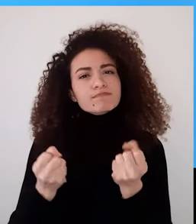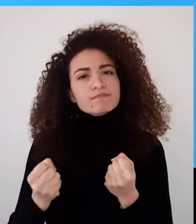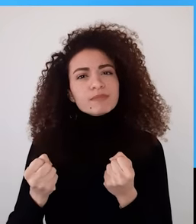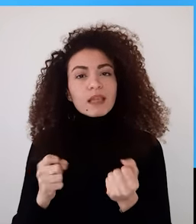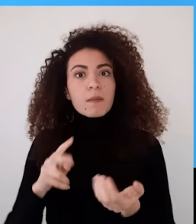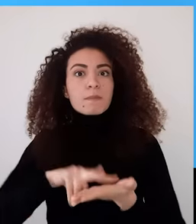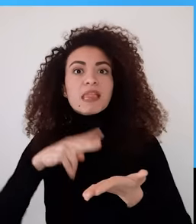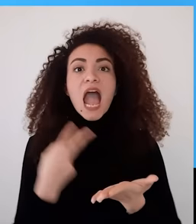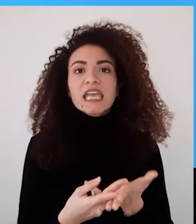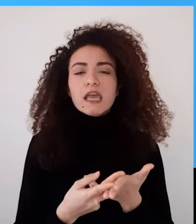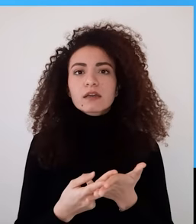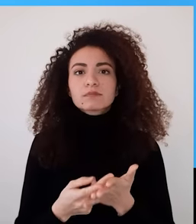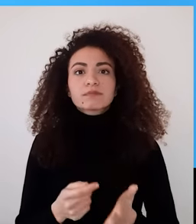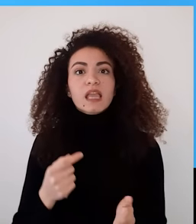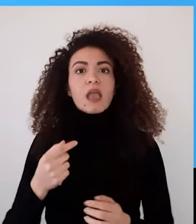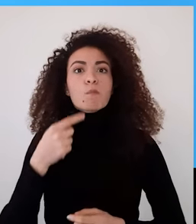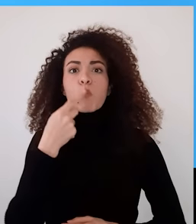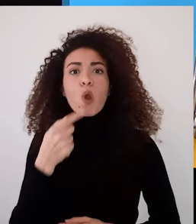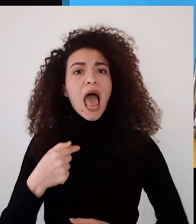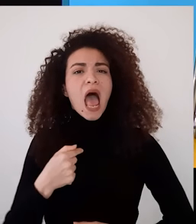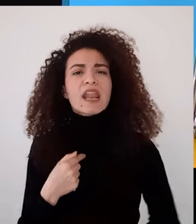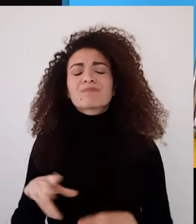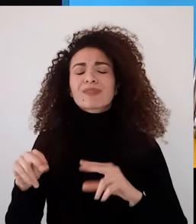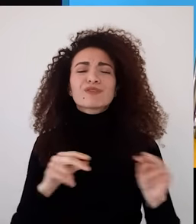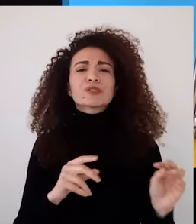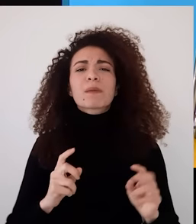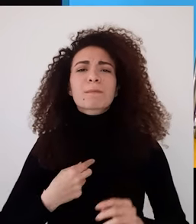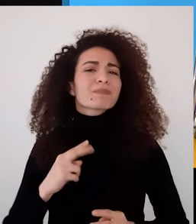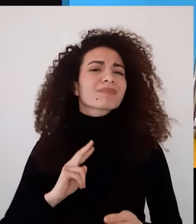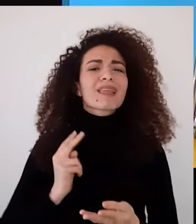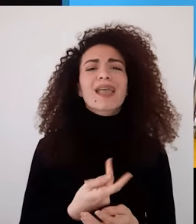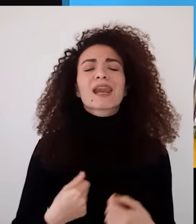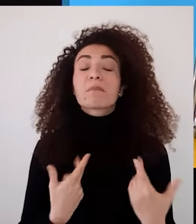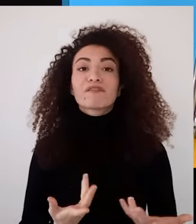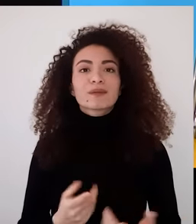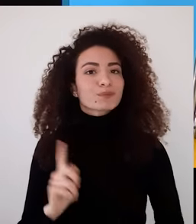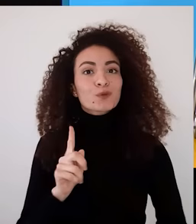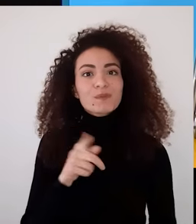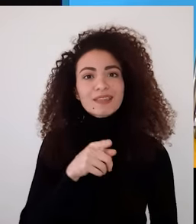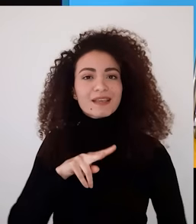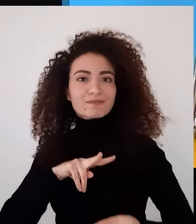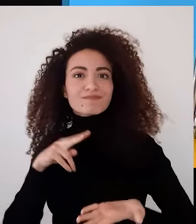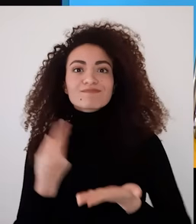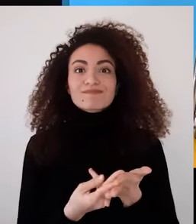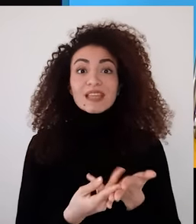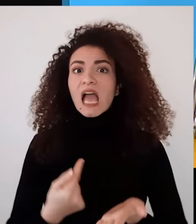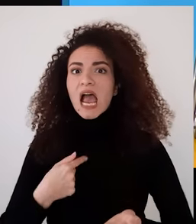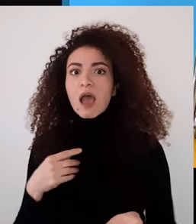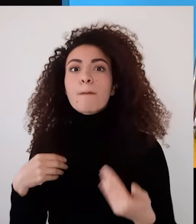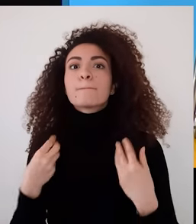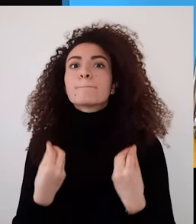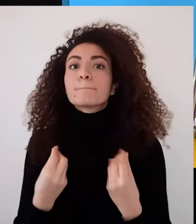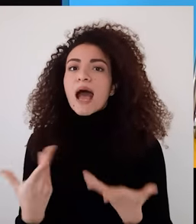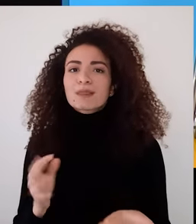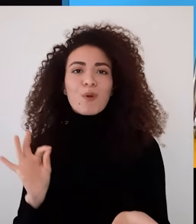فعالة لتبديل المواقف والانتقال من موقف أنا مثل ما أنا لا أستطيع تغيير نفسي إلى موقف أنا لم أحقق